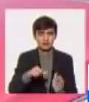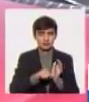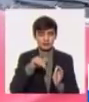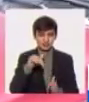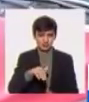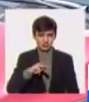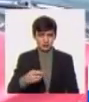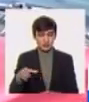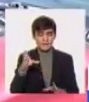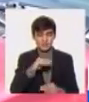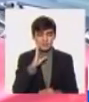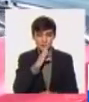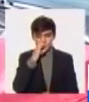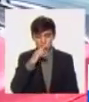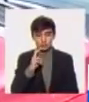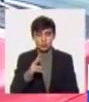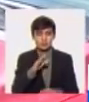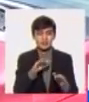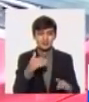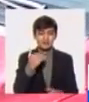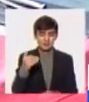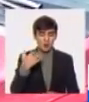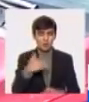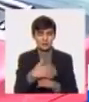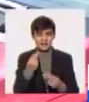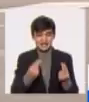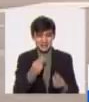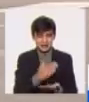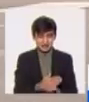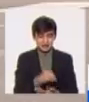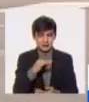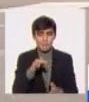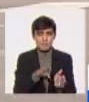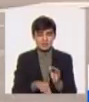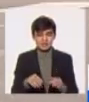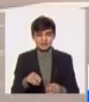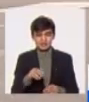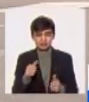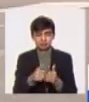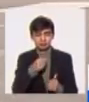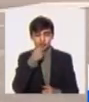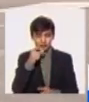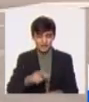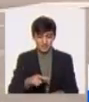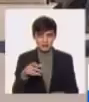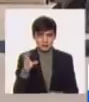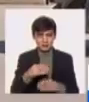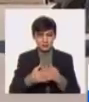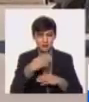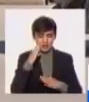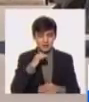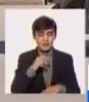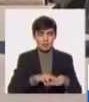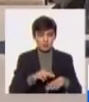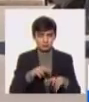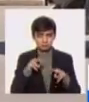26 тысяч тенге грозят родителям, чьи дети играют на улицах, особенно без сопровождения. Помимо полицейских, за